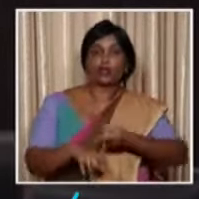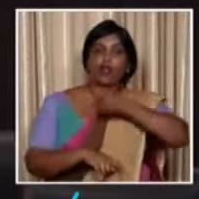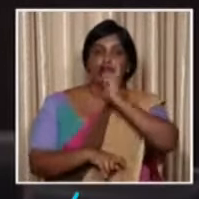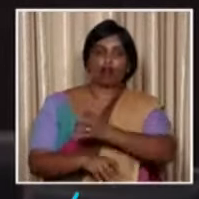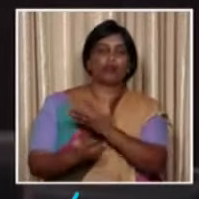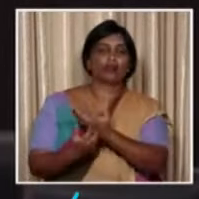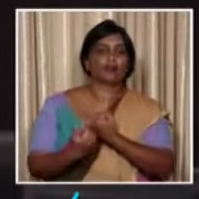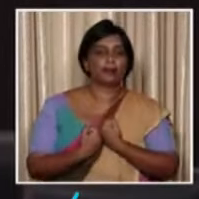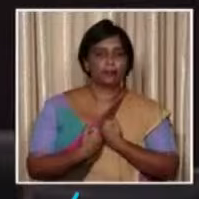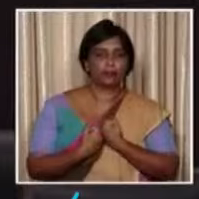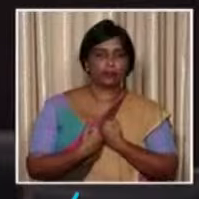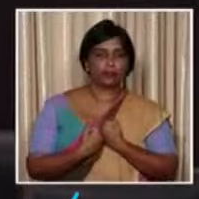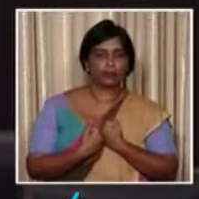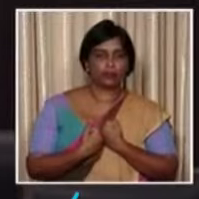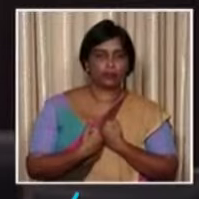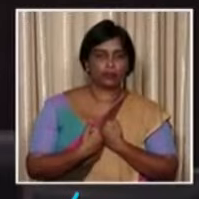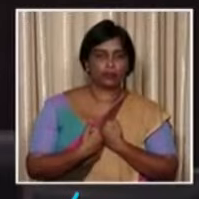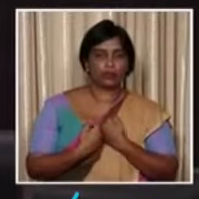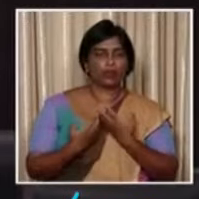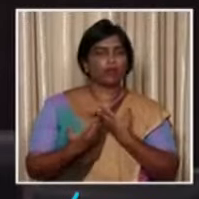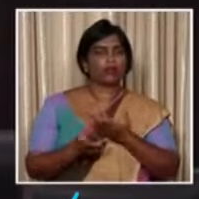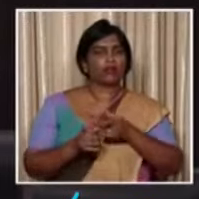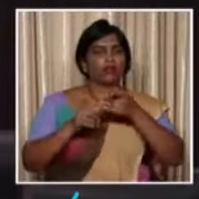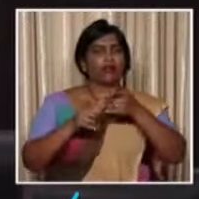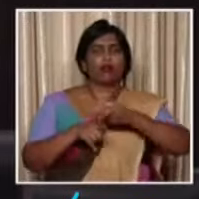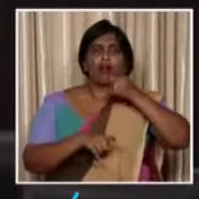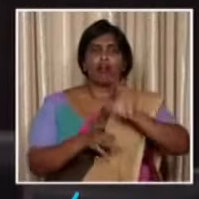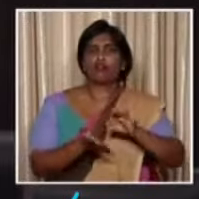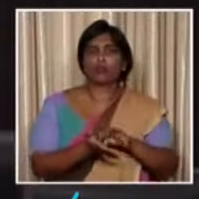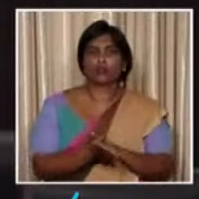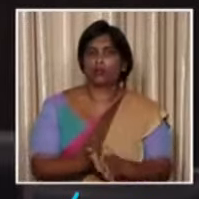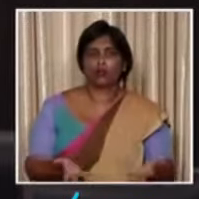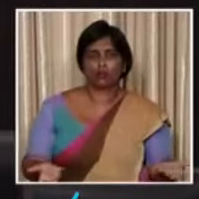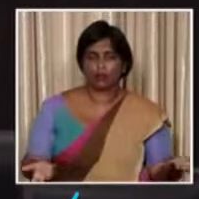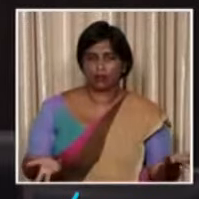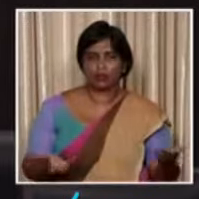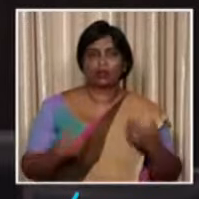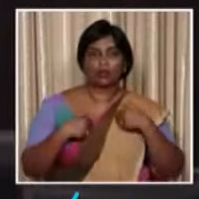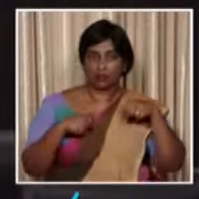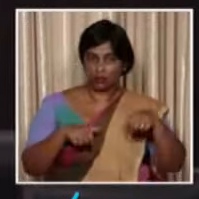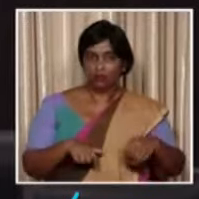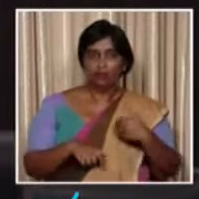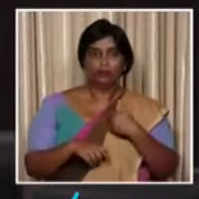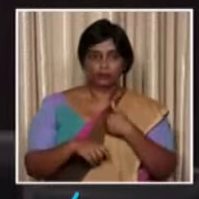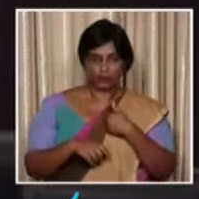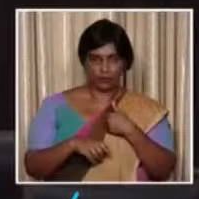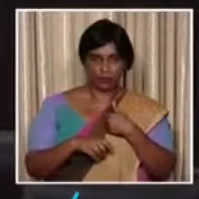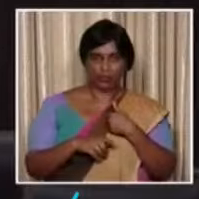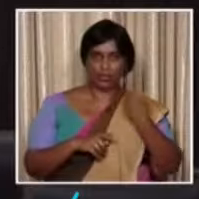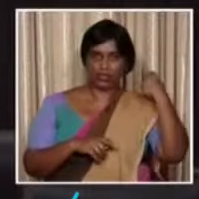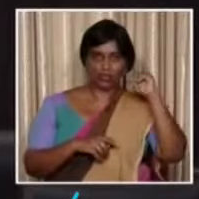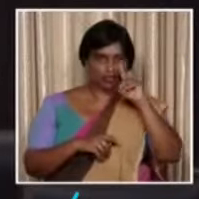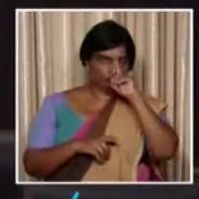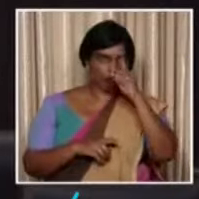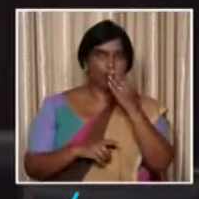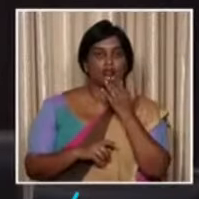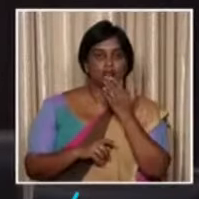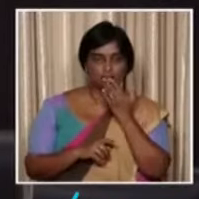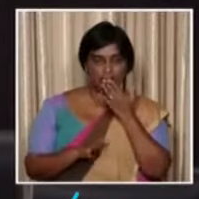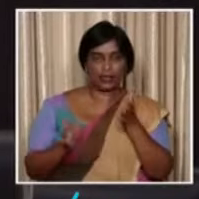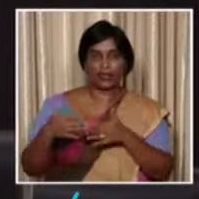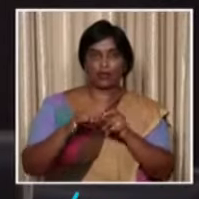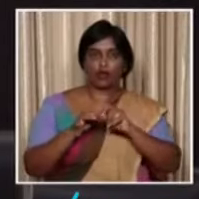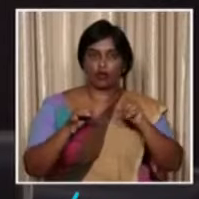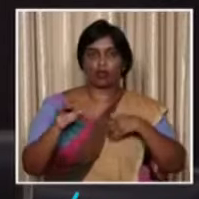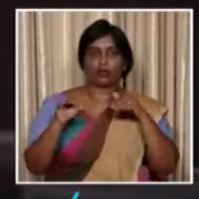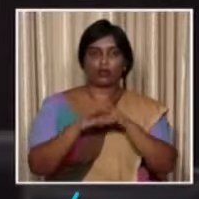අනුමැතිය ගන්න ඕනේ ඉතින් මේක ගත්ත විදිය කොහමද දැන් මම ගිය සතියේ සඳුදා කැබිනට්